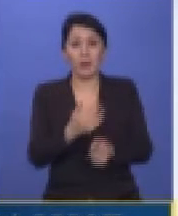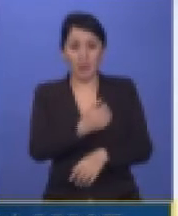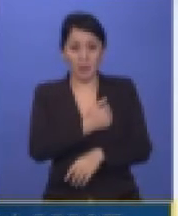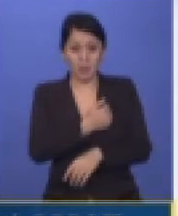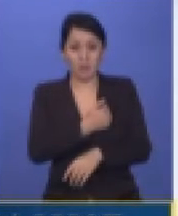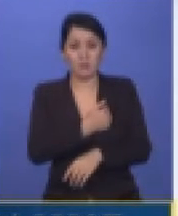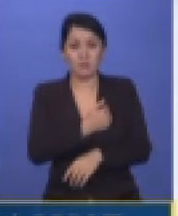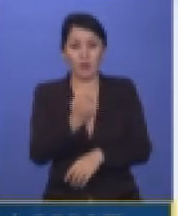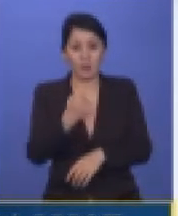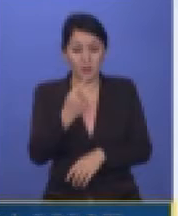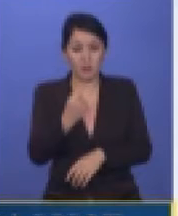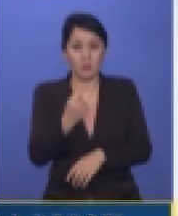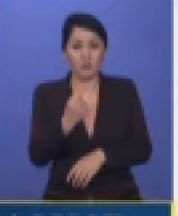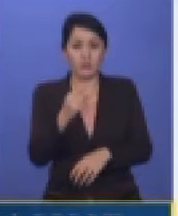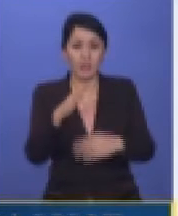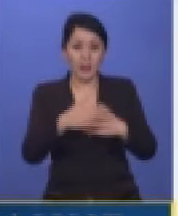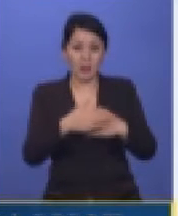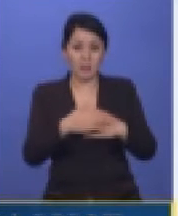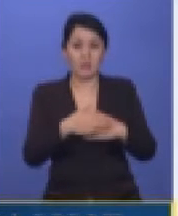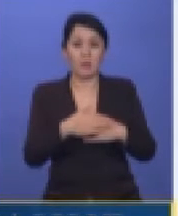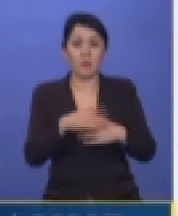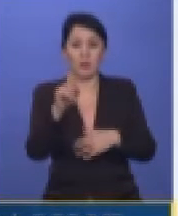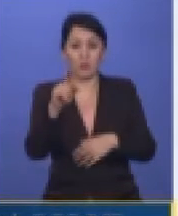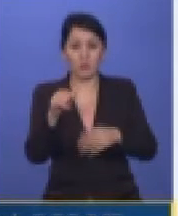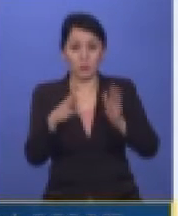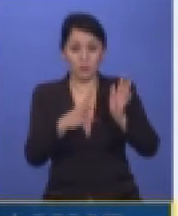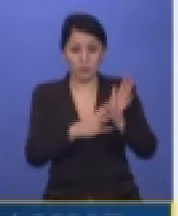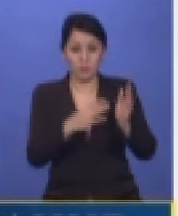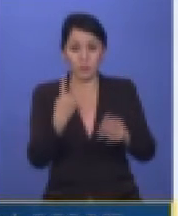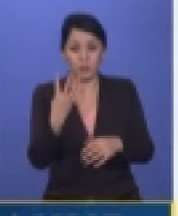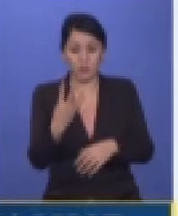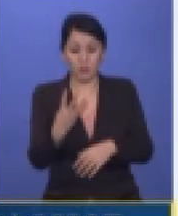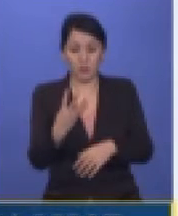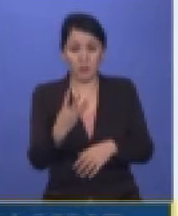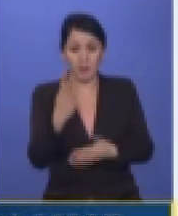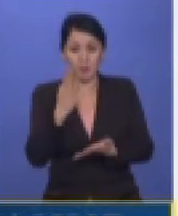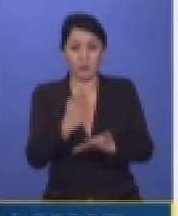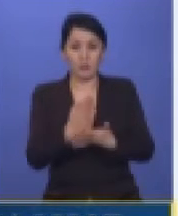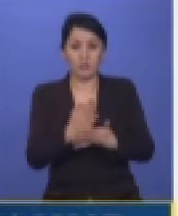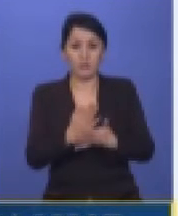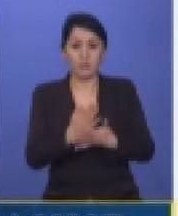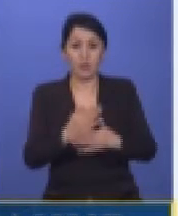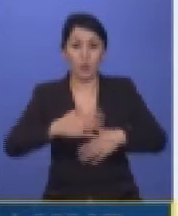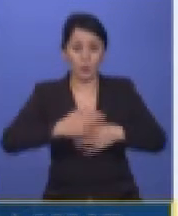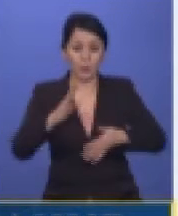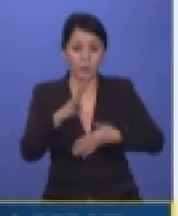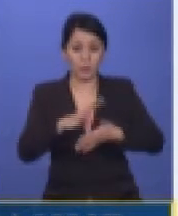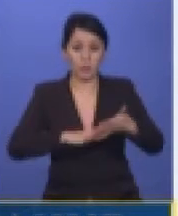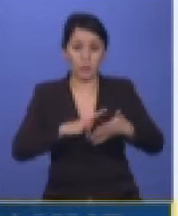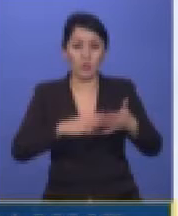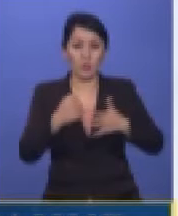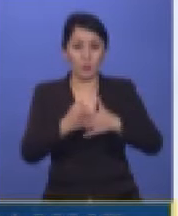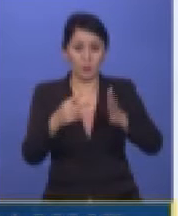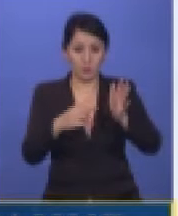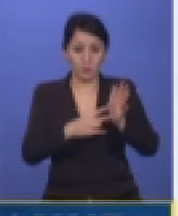Хотелось бы отметить, что санкция по статье 174, значит, предусматривает от крупного штрафа до 7